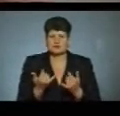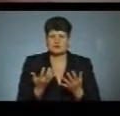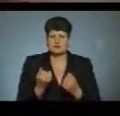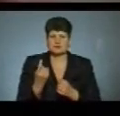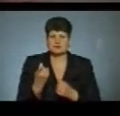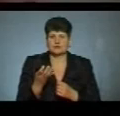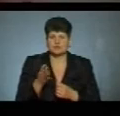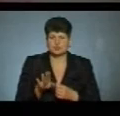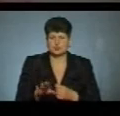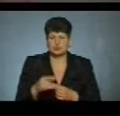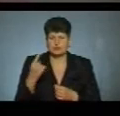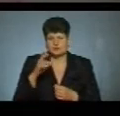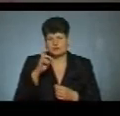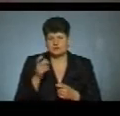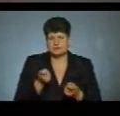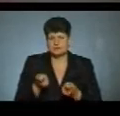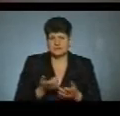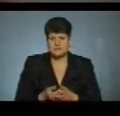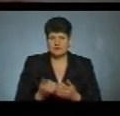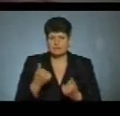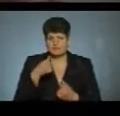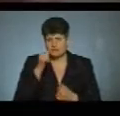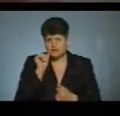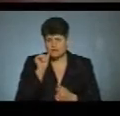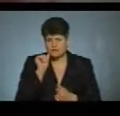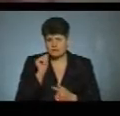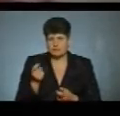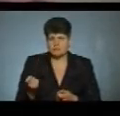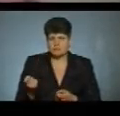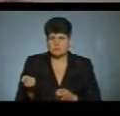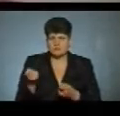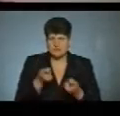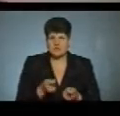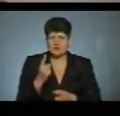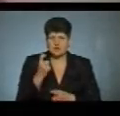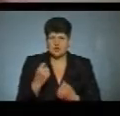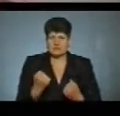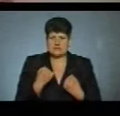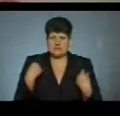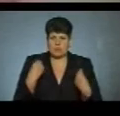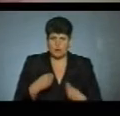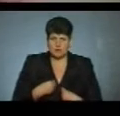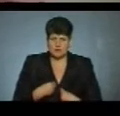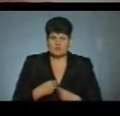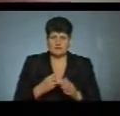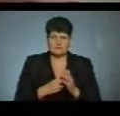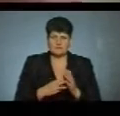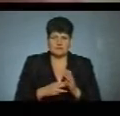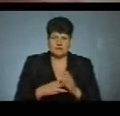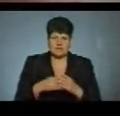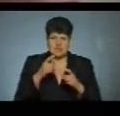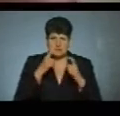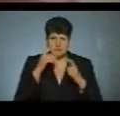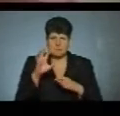Впродовж вчорашнього дня до нас поступило 100 захисних костюмів, 180 респіраторів,